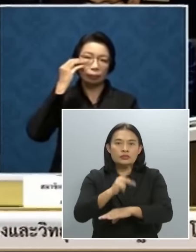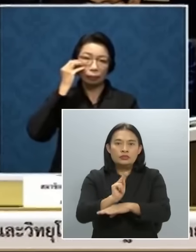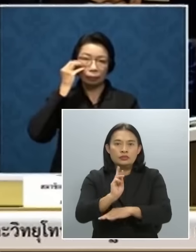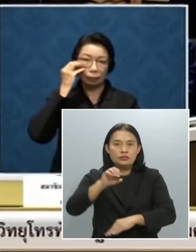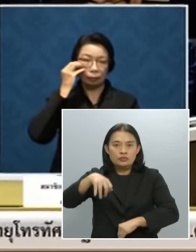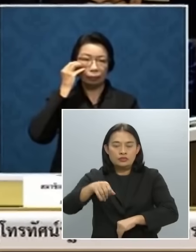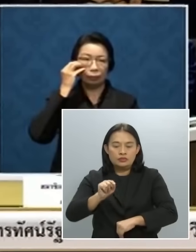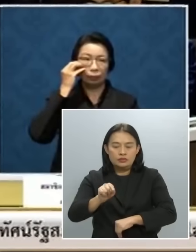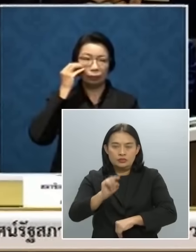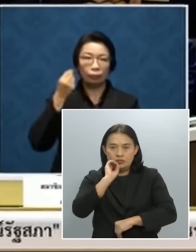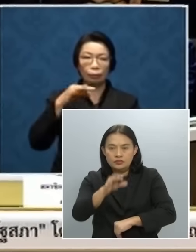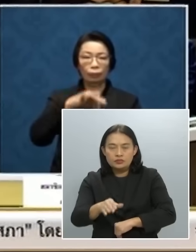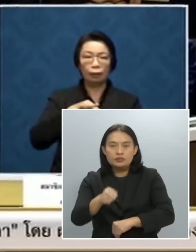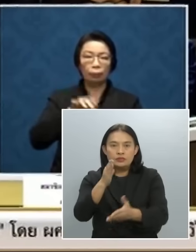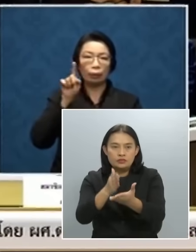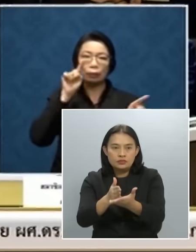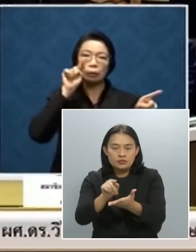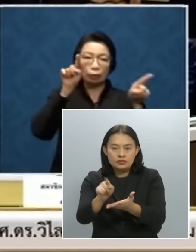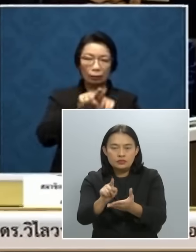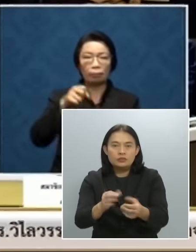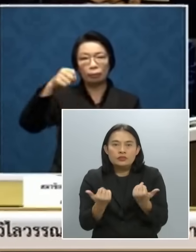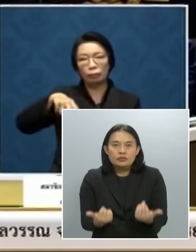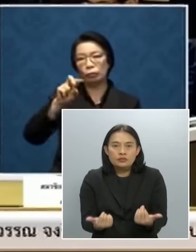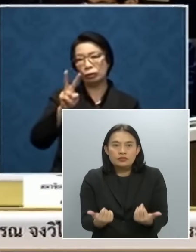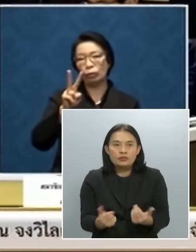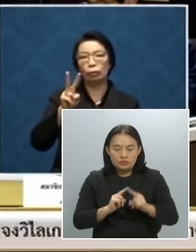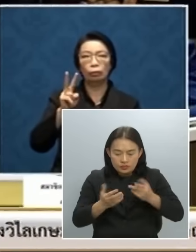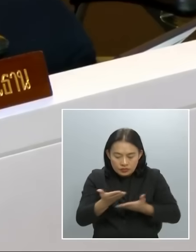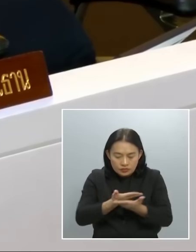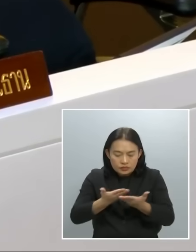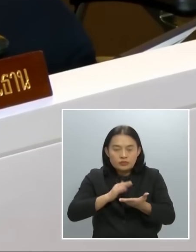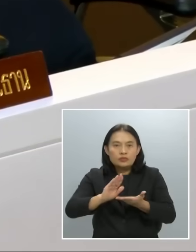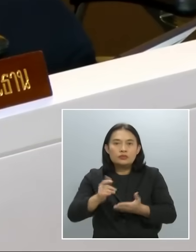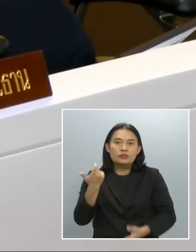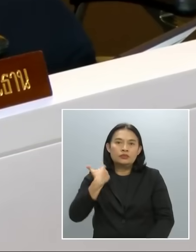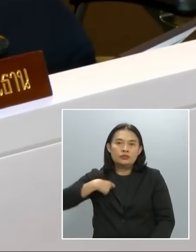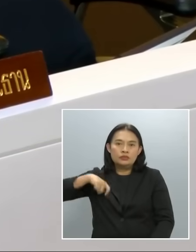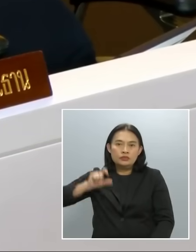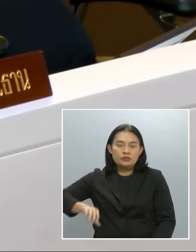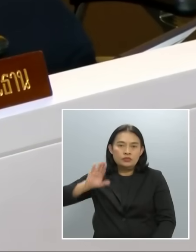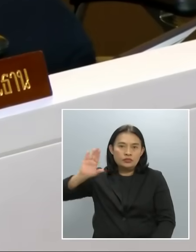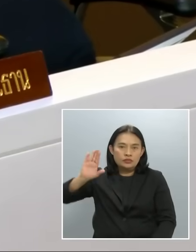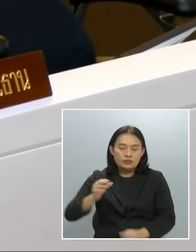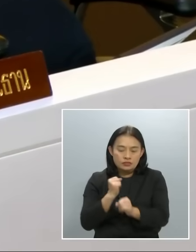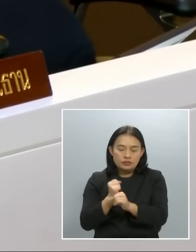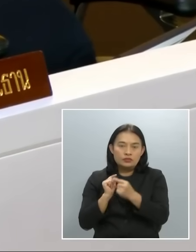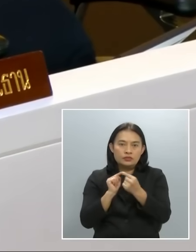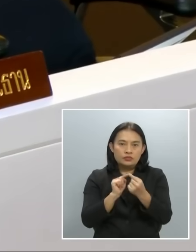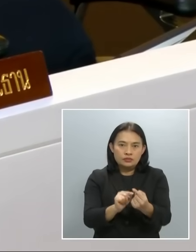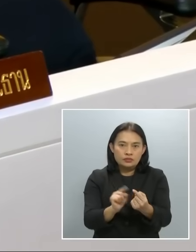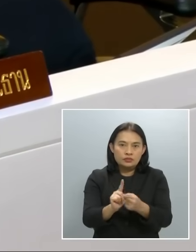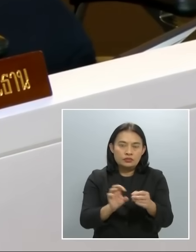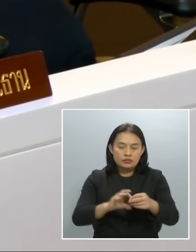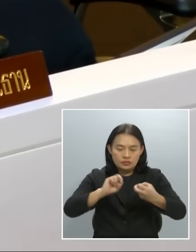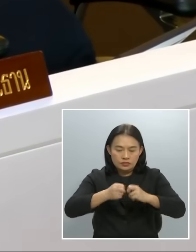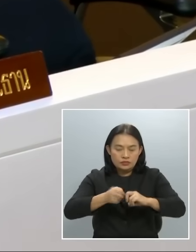เสนอญัตตินะคะบอกว่าเรื่องนี้ยังอยู่ระหว่างการพิจารณาของศาลรัฐธรรมนูญหากดำเนินการต่อไปอาจทำให้มีปัญหา